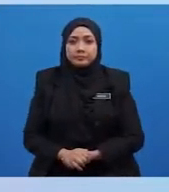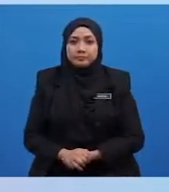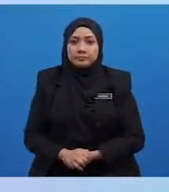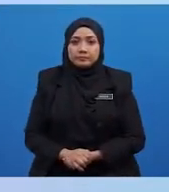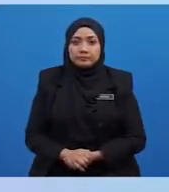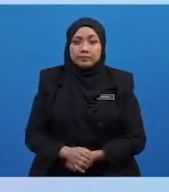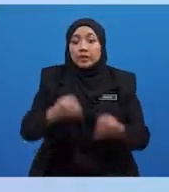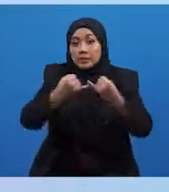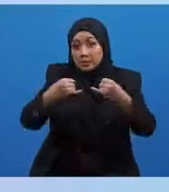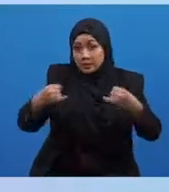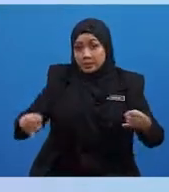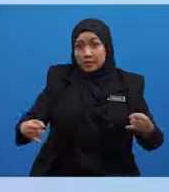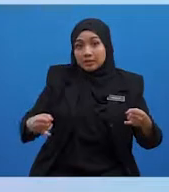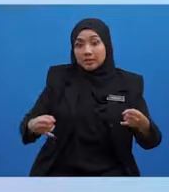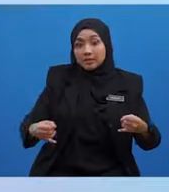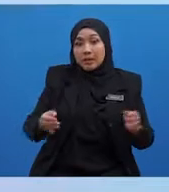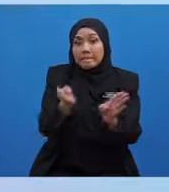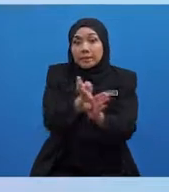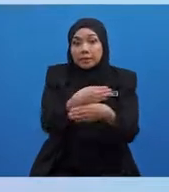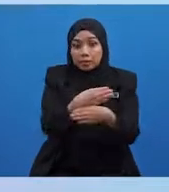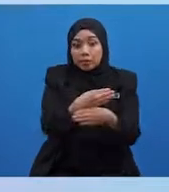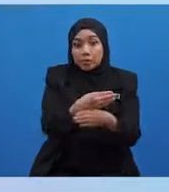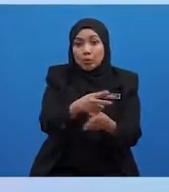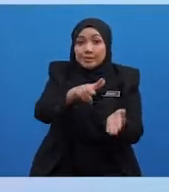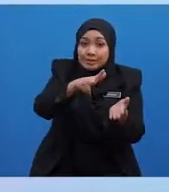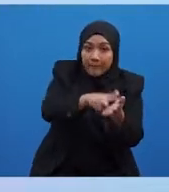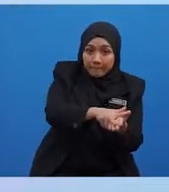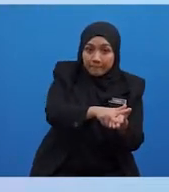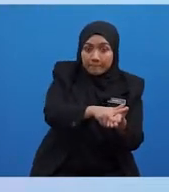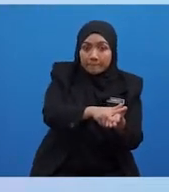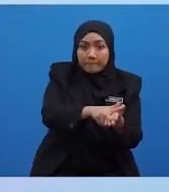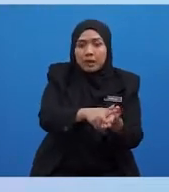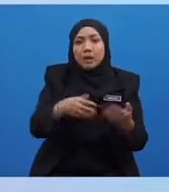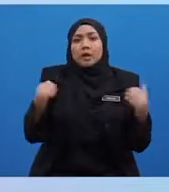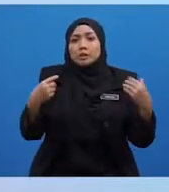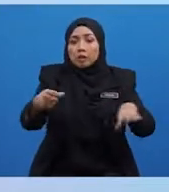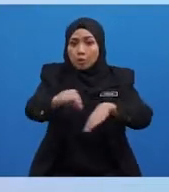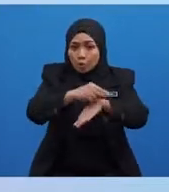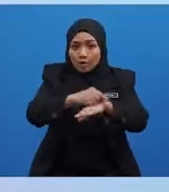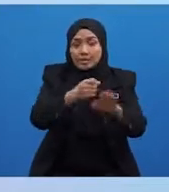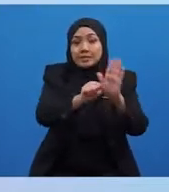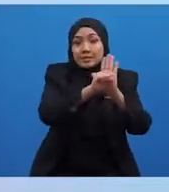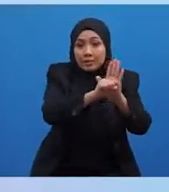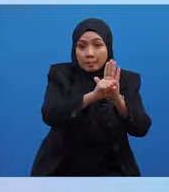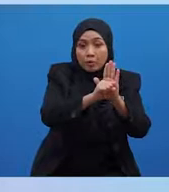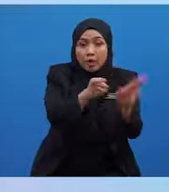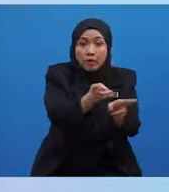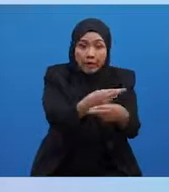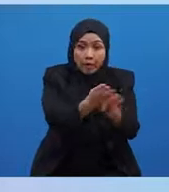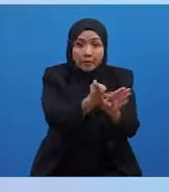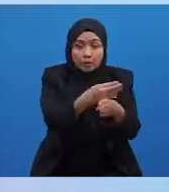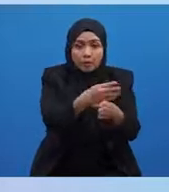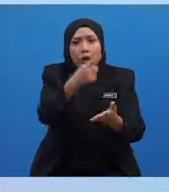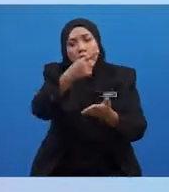Seterusnya, jenama bentuk cap atau brand mark. Jenama ini menggunakan simbol, reka bentuk atau